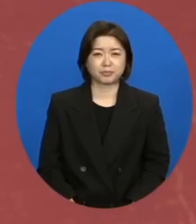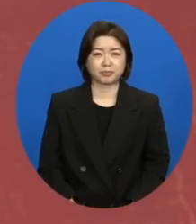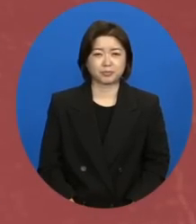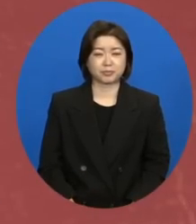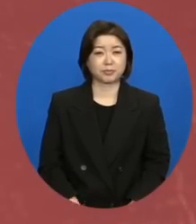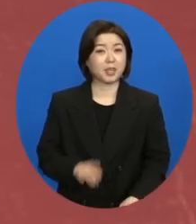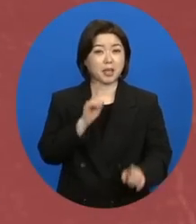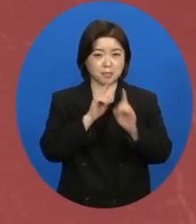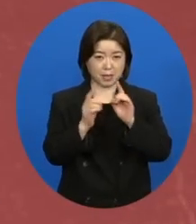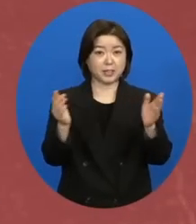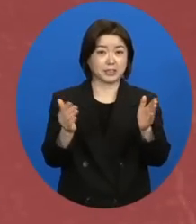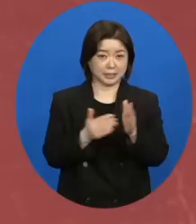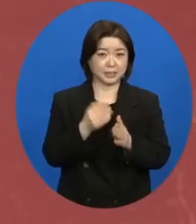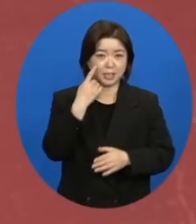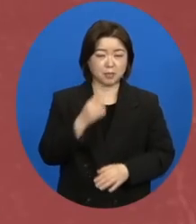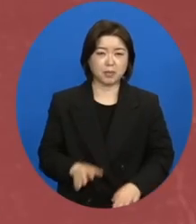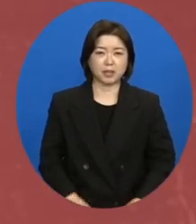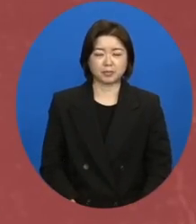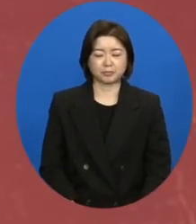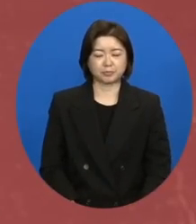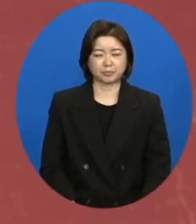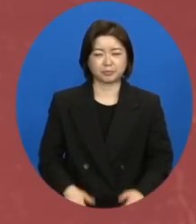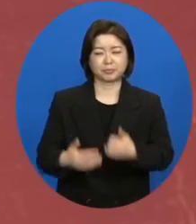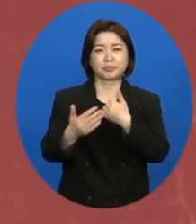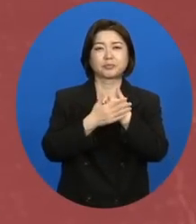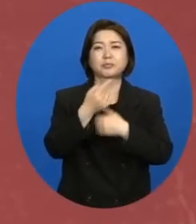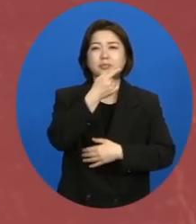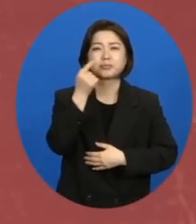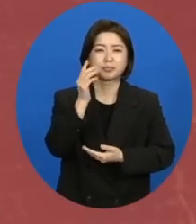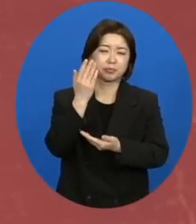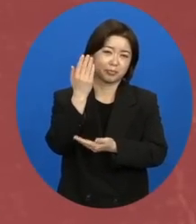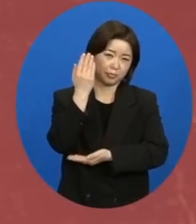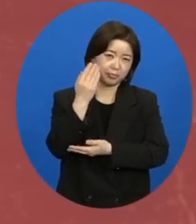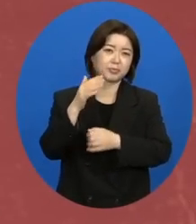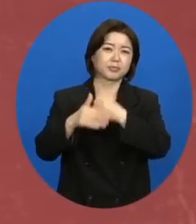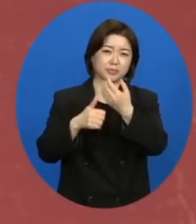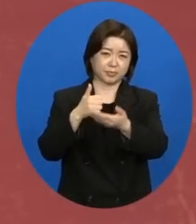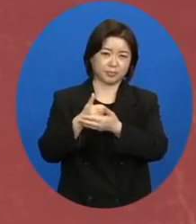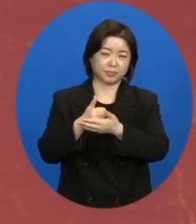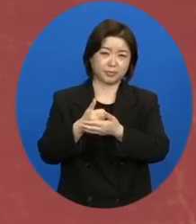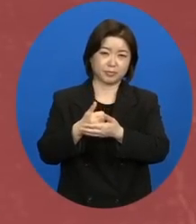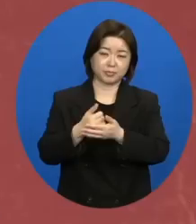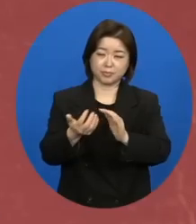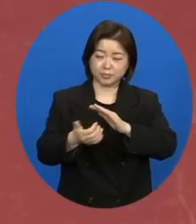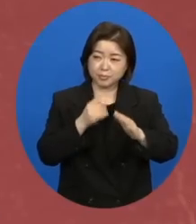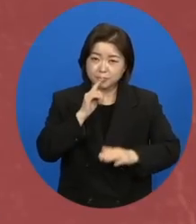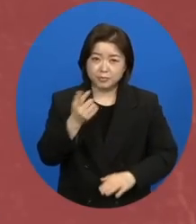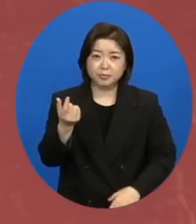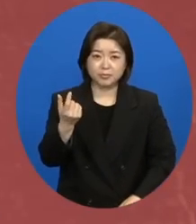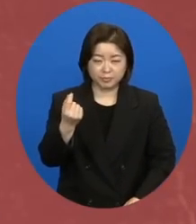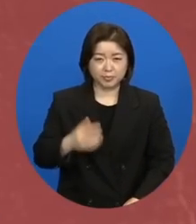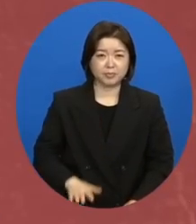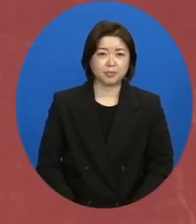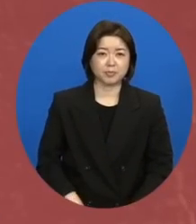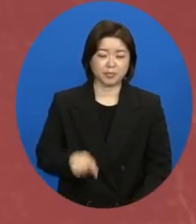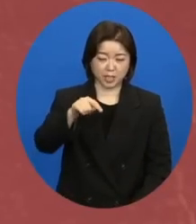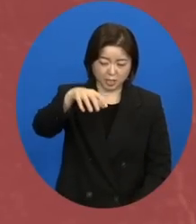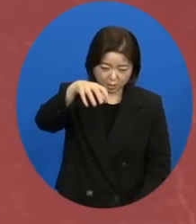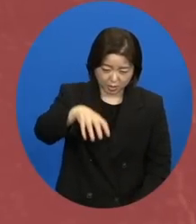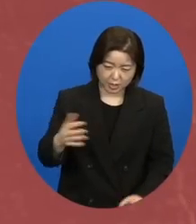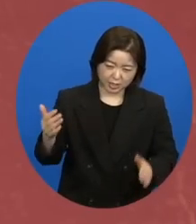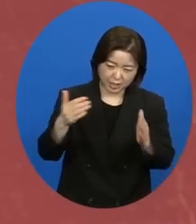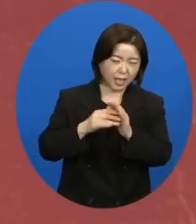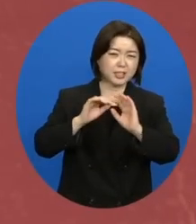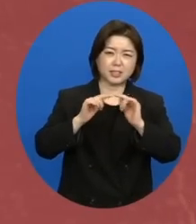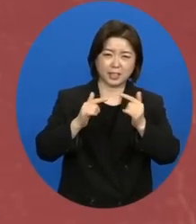말씀 마칠게요. 그래서 에베네셀이라는 거예요. 그런데 아까 얘기했던 것처럼 에베네셀은 여기까지가